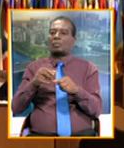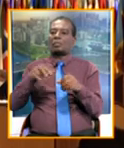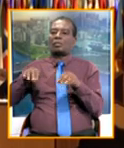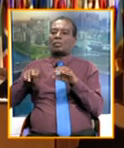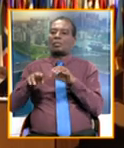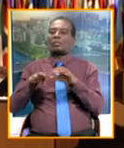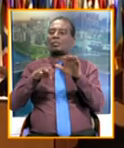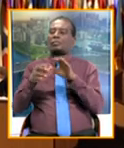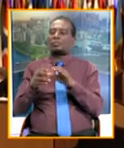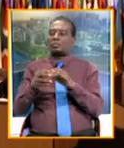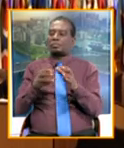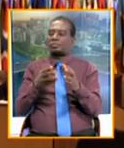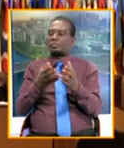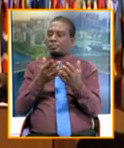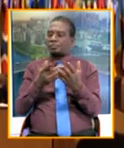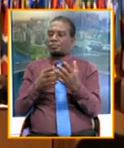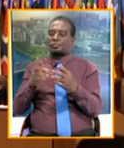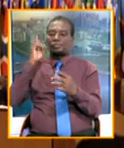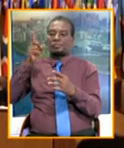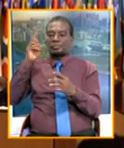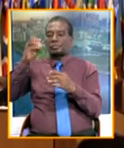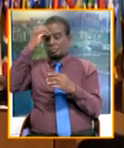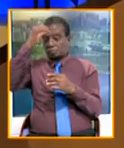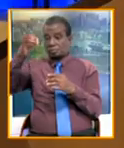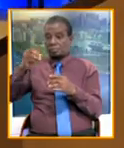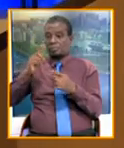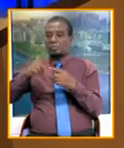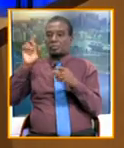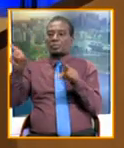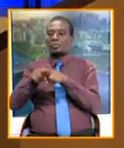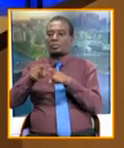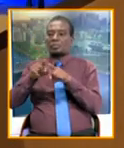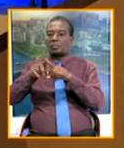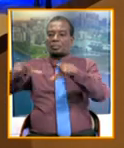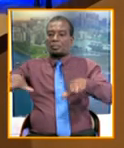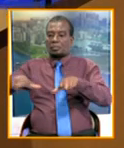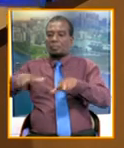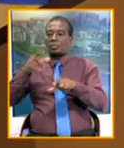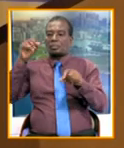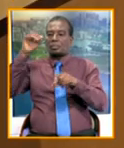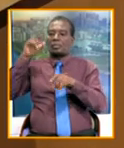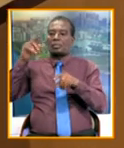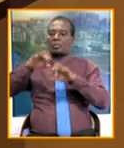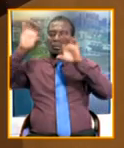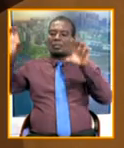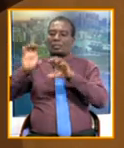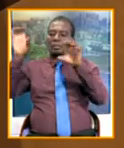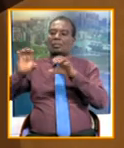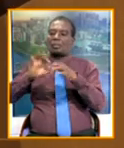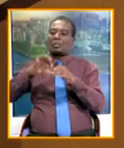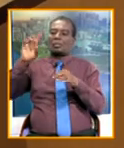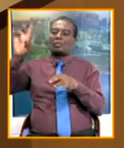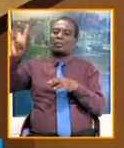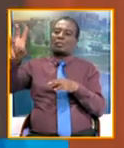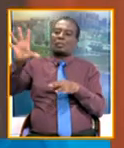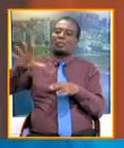discours officiel du président de la République Alassane Ouattara à cette même tribune relativement à la célébration des 75 ans